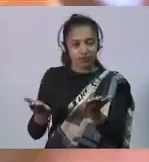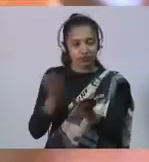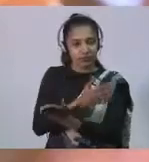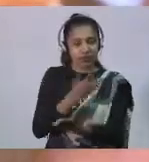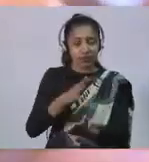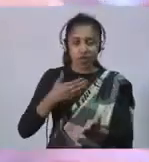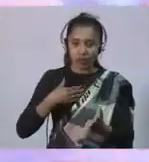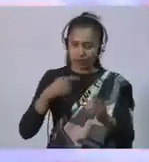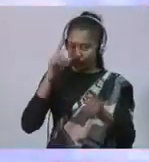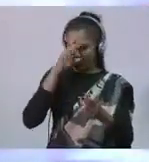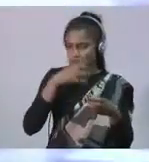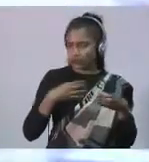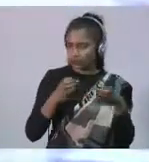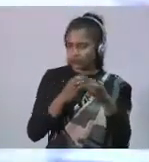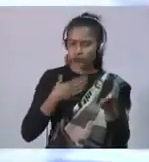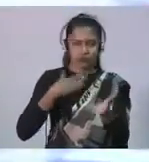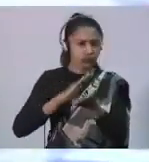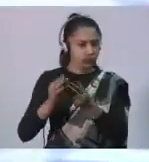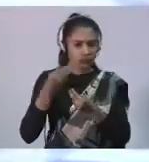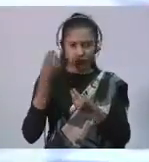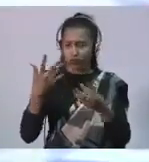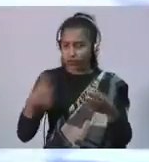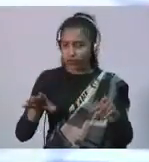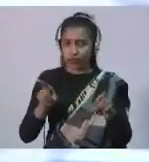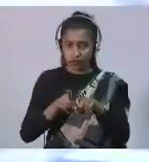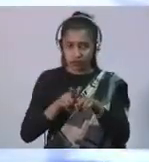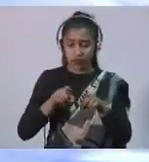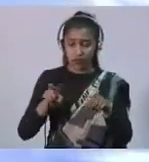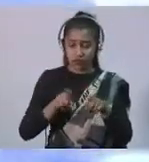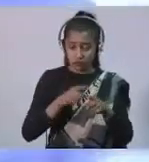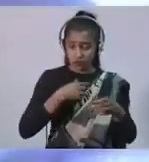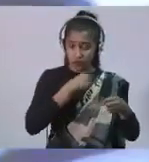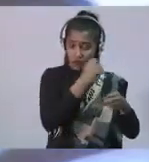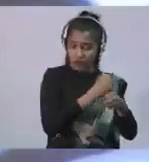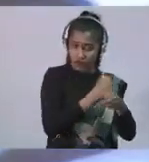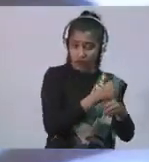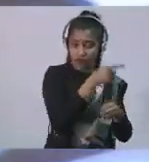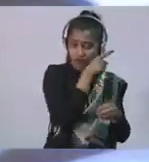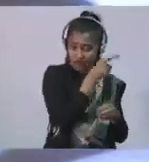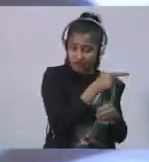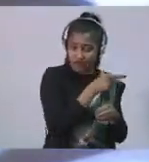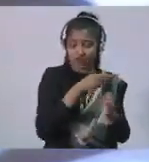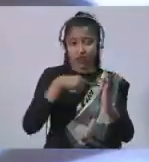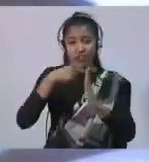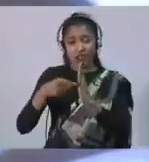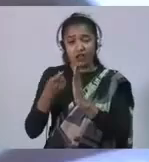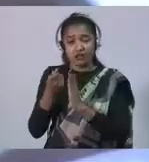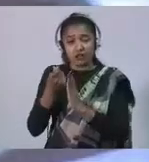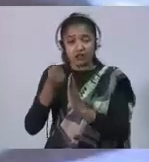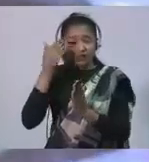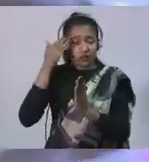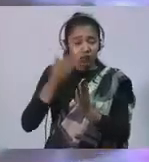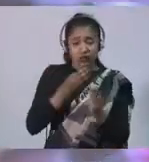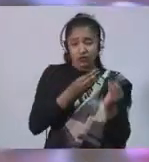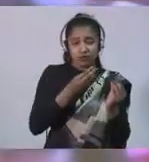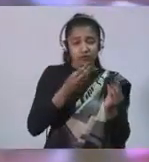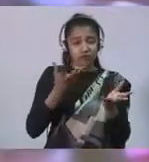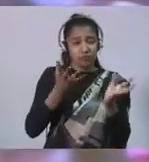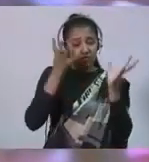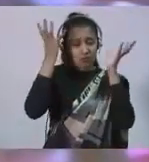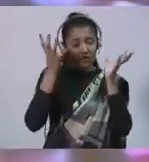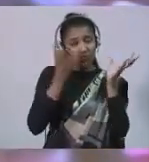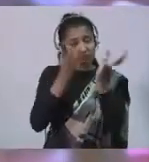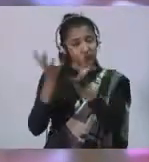දැක්වුවත් ආණ්ඩුව විසින් ජනතාවට ආර්ථිකයේ බර පැටවීම ගැන අපගේ සබුද්ධික විවේචනය අපි ඉදිරිපත්